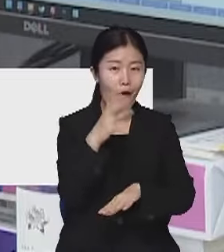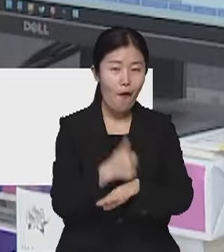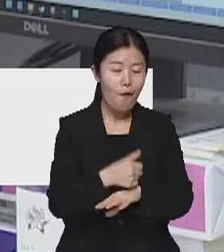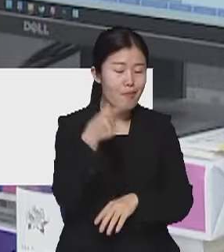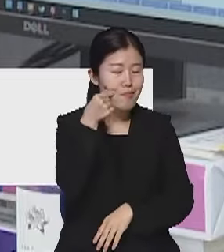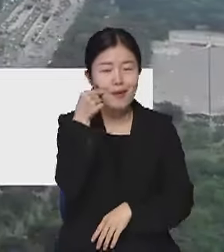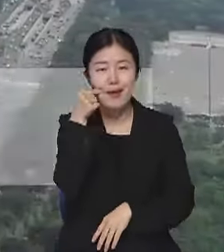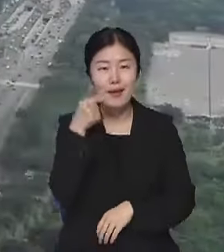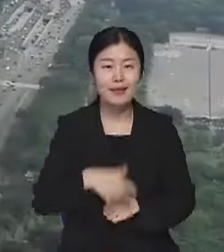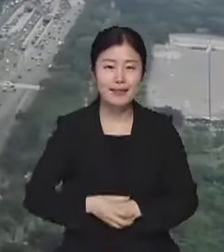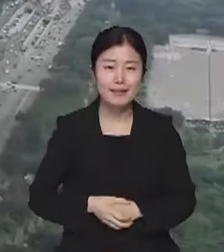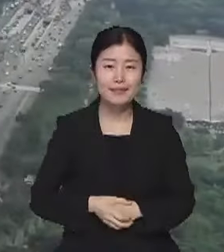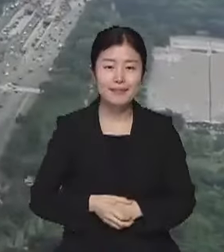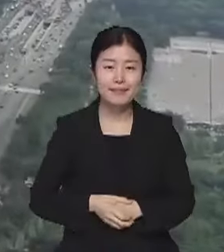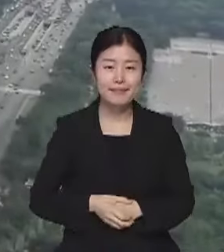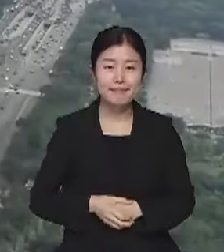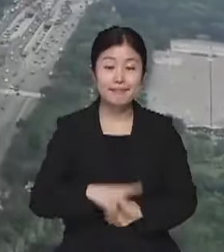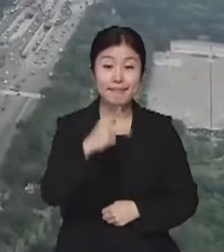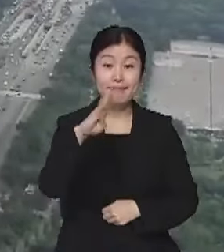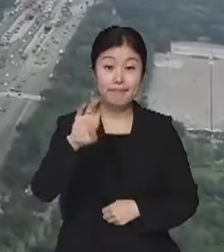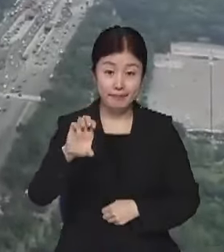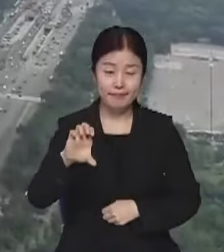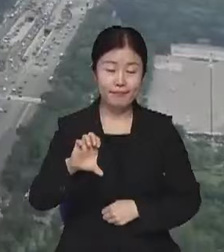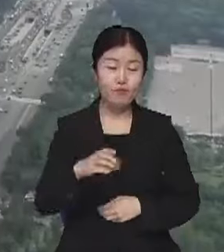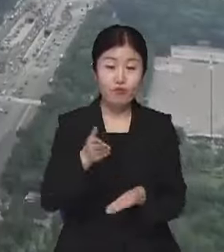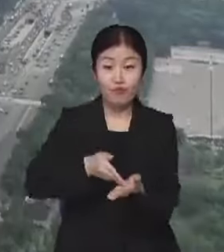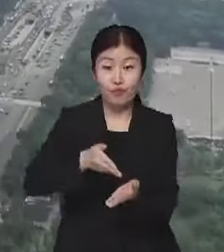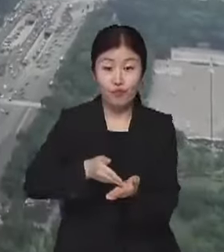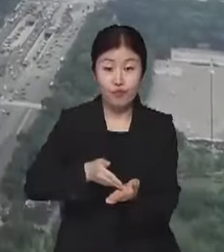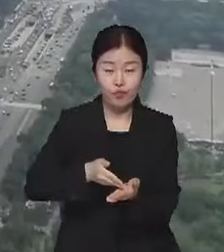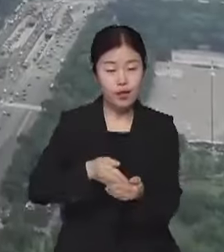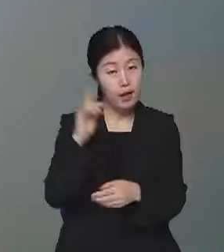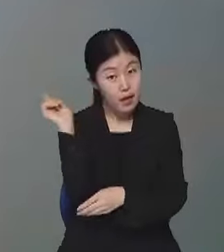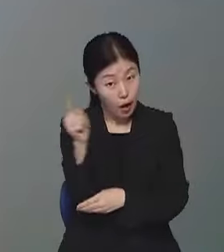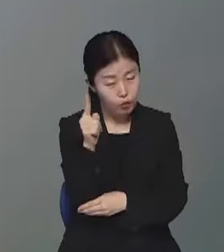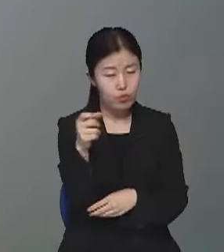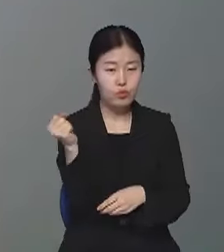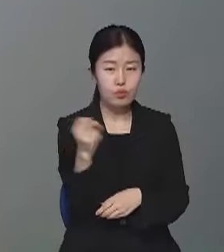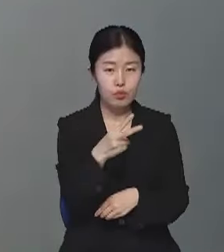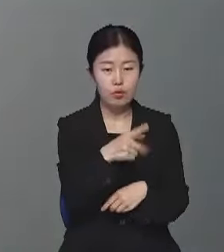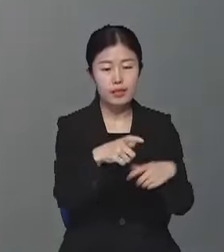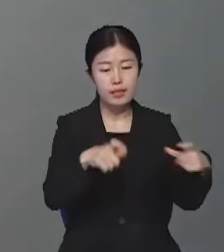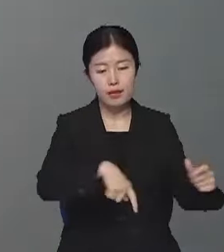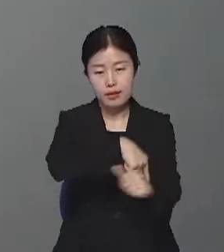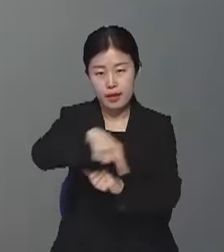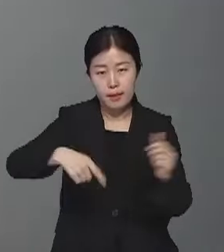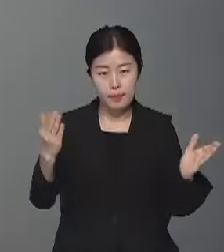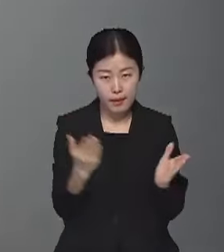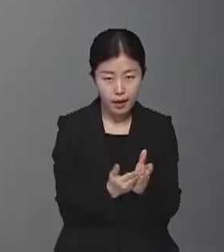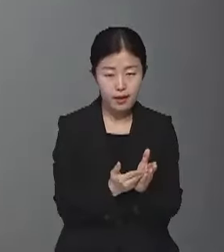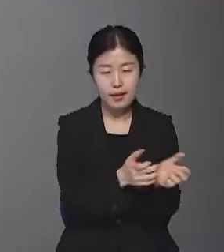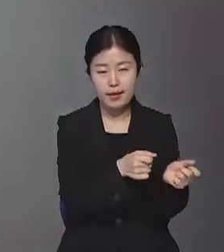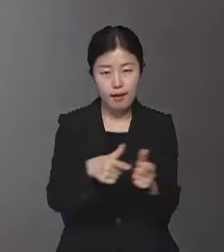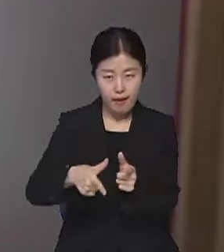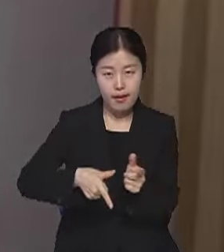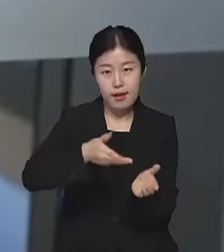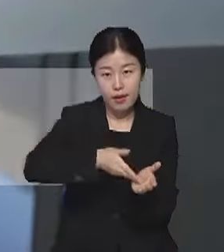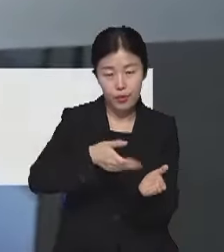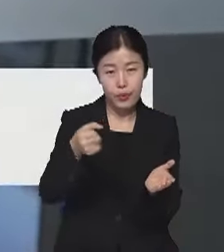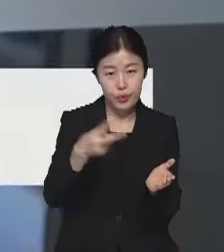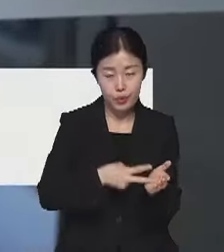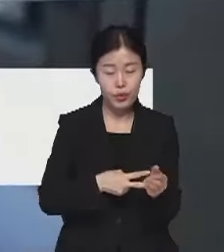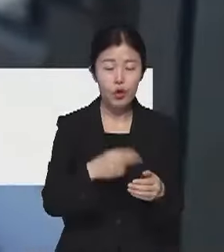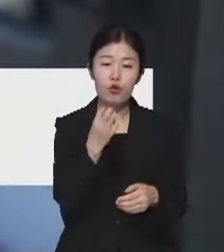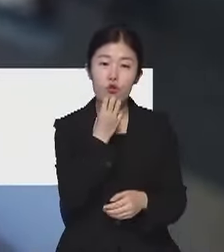거 같습니다 KBC 디지털 뉴스는 야구 등 지역에 다양한 소식 전달과 함께 서울 광역 방송